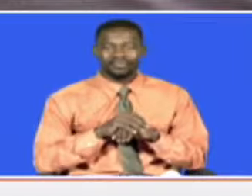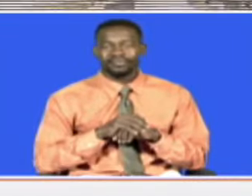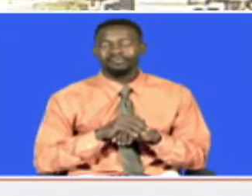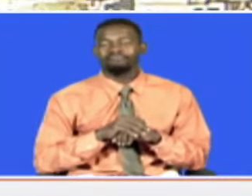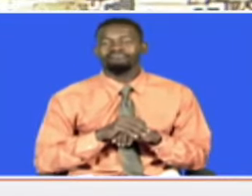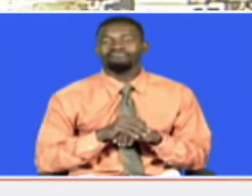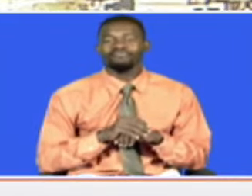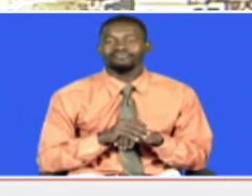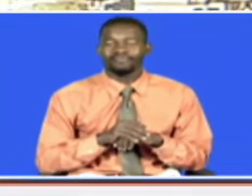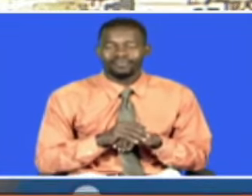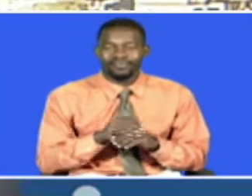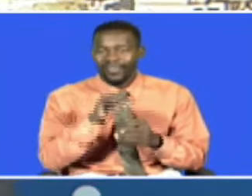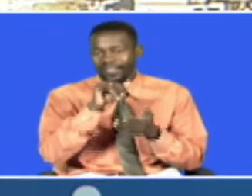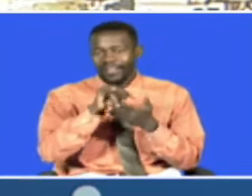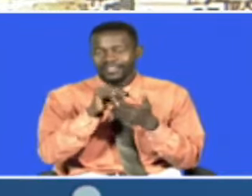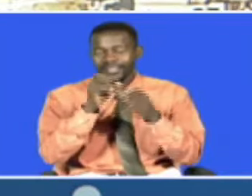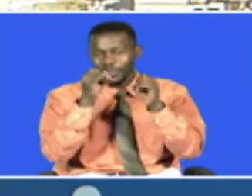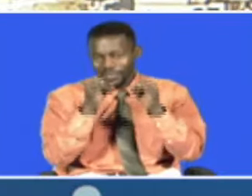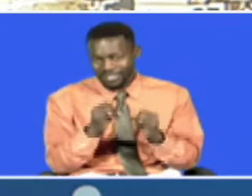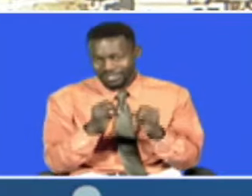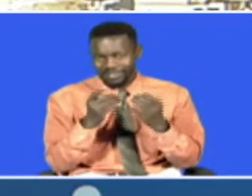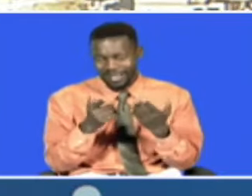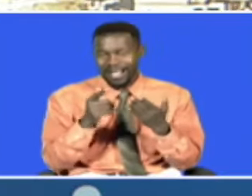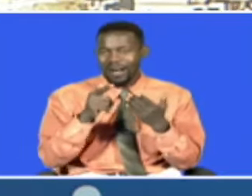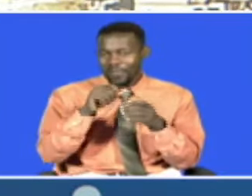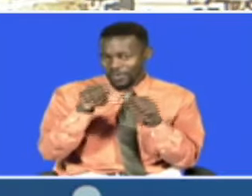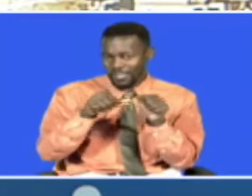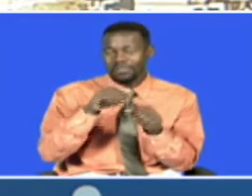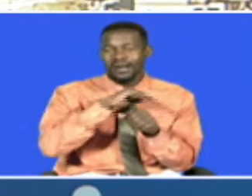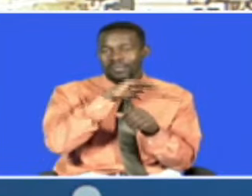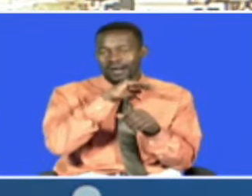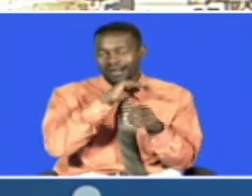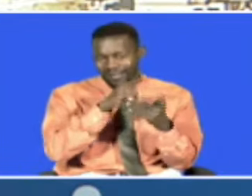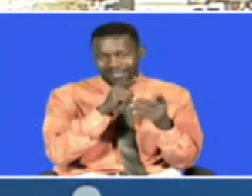Taarifa hiyo ambayo inaashiria njia panda kwa kiongozi wa upinzani Raila Odinga.